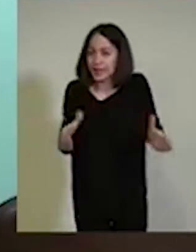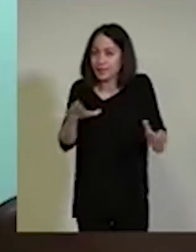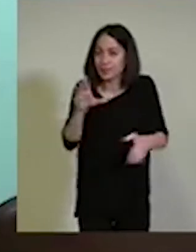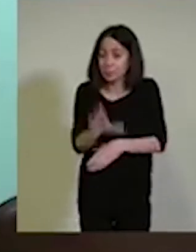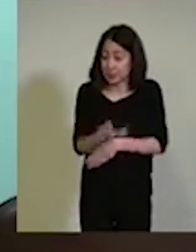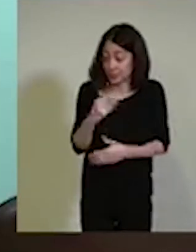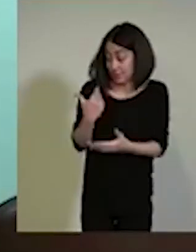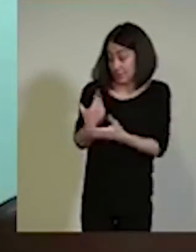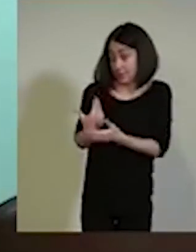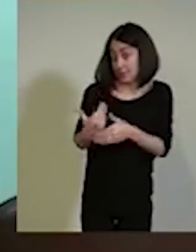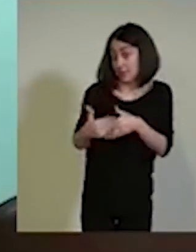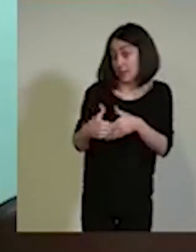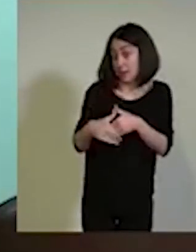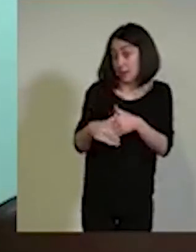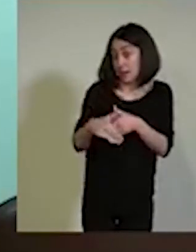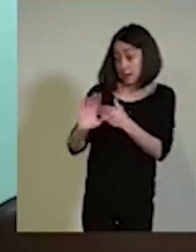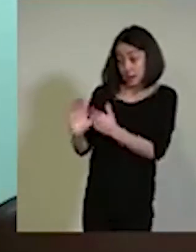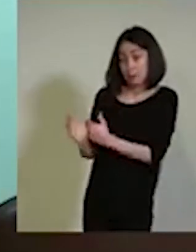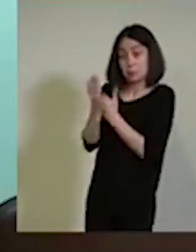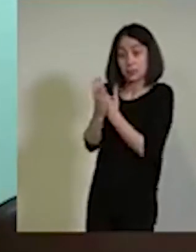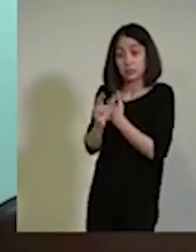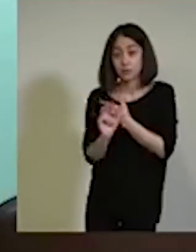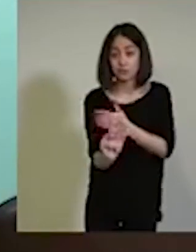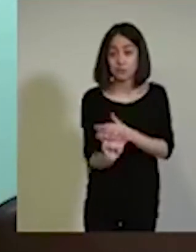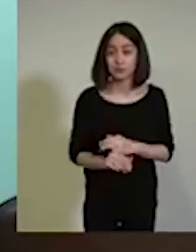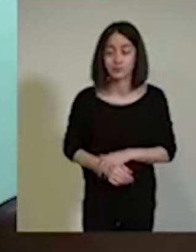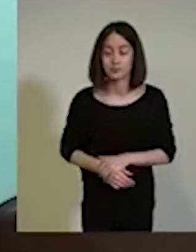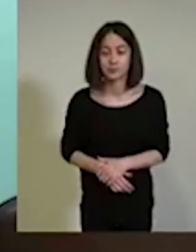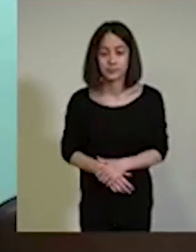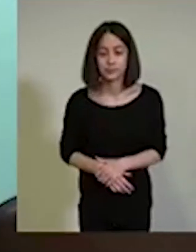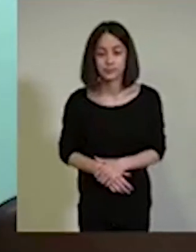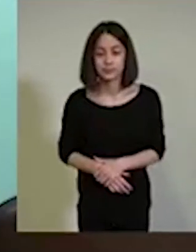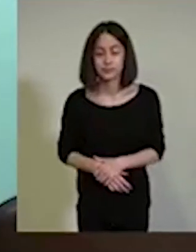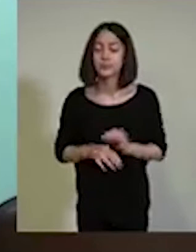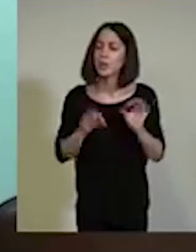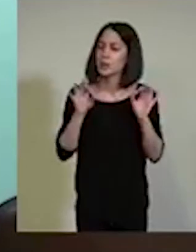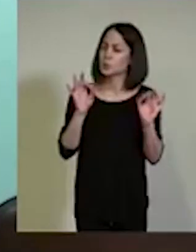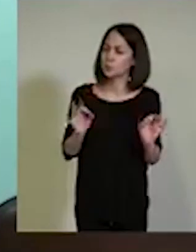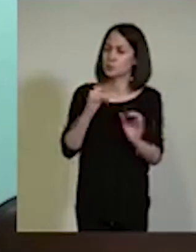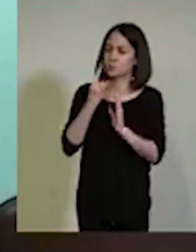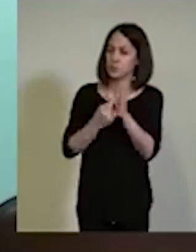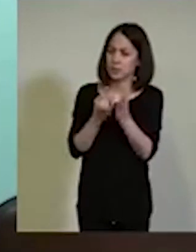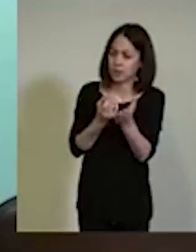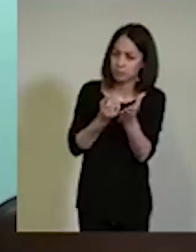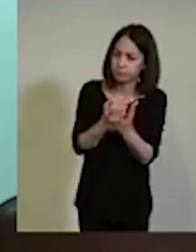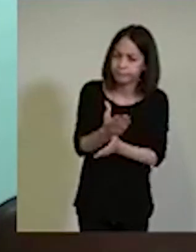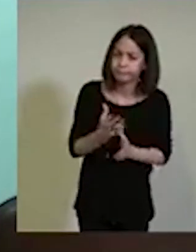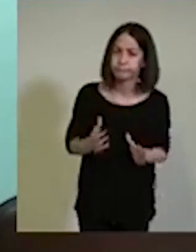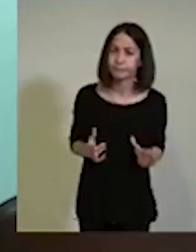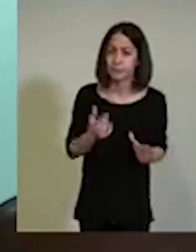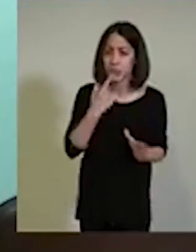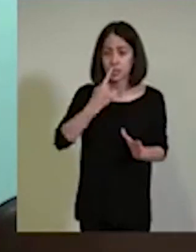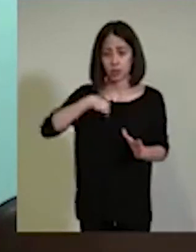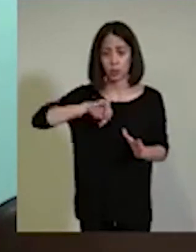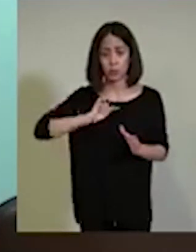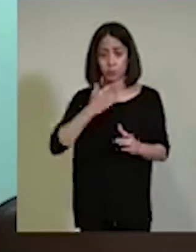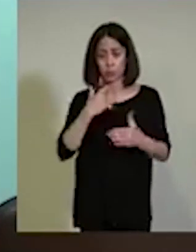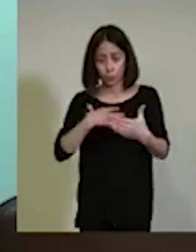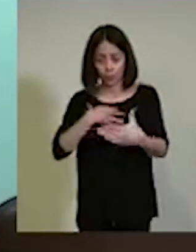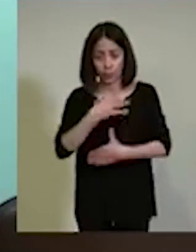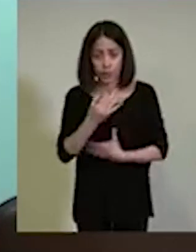être présenté dans quelques instants. Je rappellerai que, sitôt notre élection, nous avons